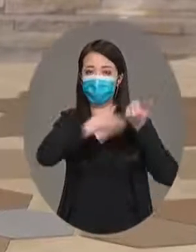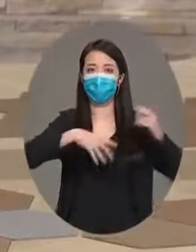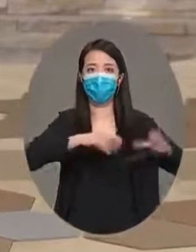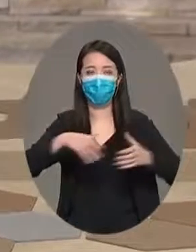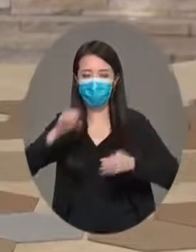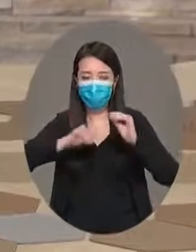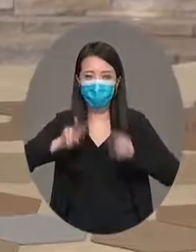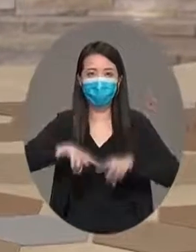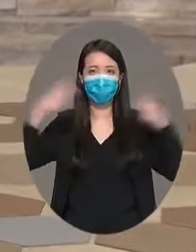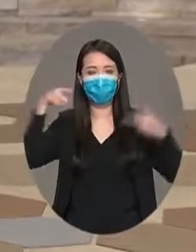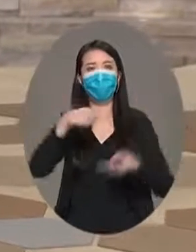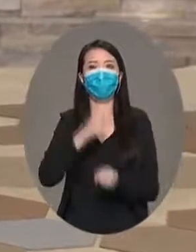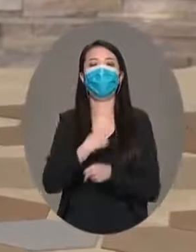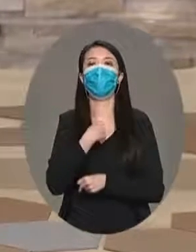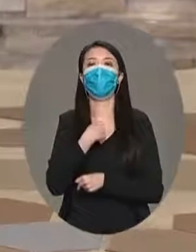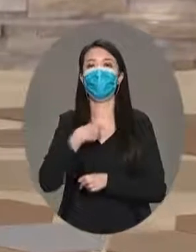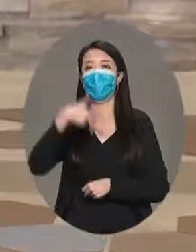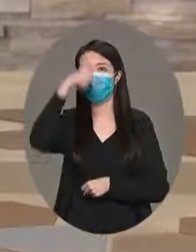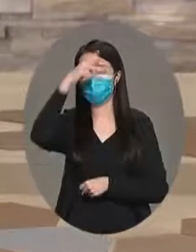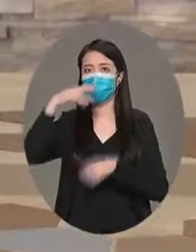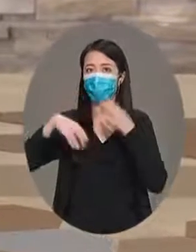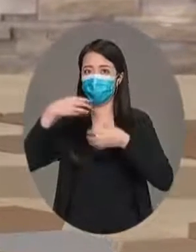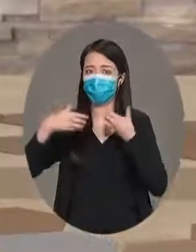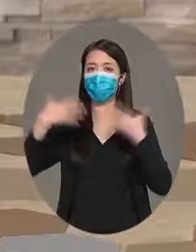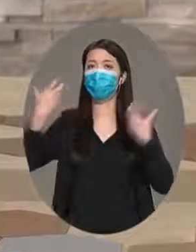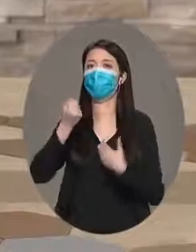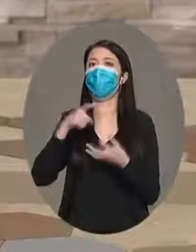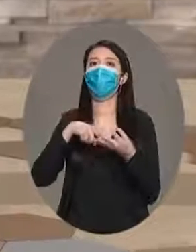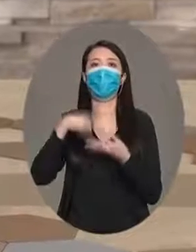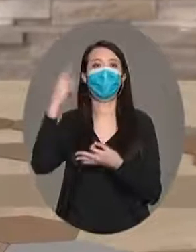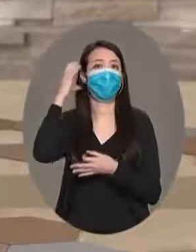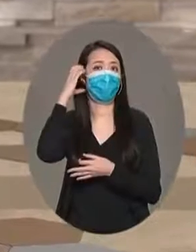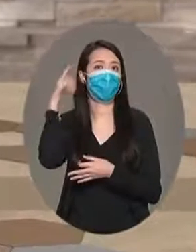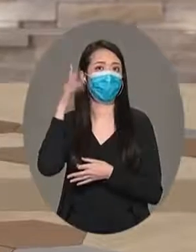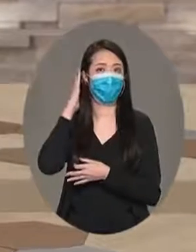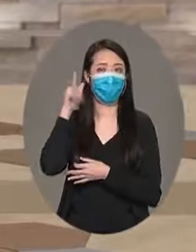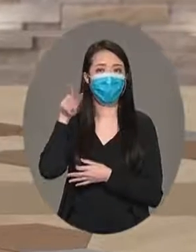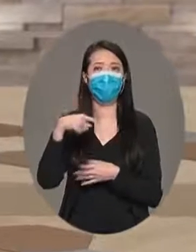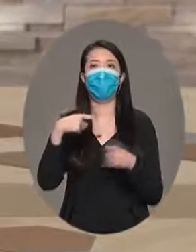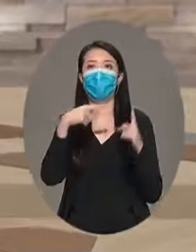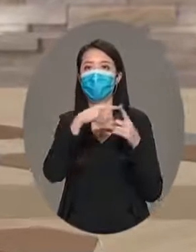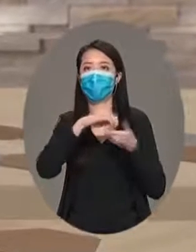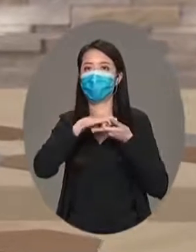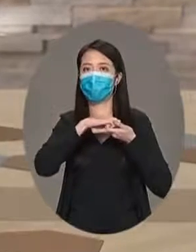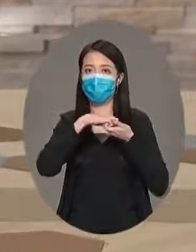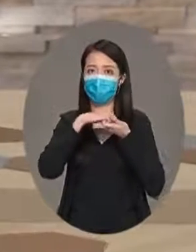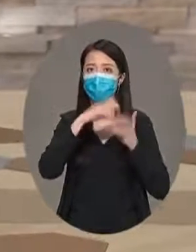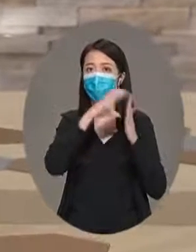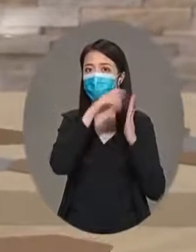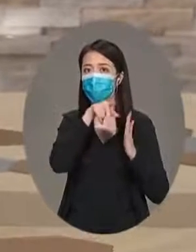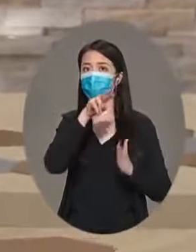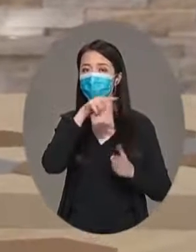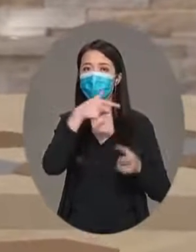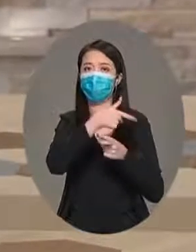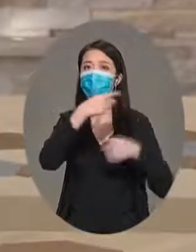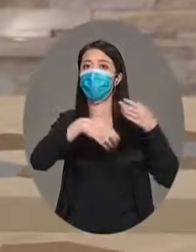避構思重組政府架構。行政會議召集人陳智思出席民建聯綠色經濟高峰會後咧，就話佢冇咧直